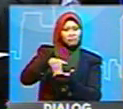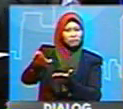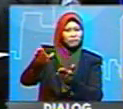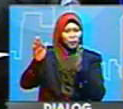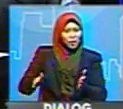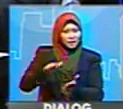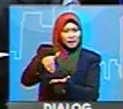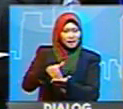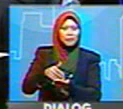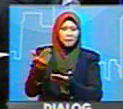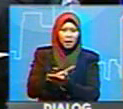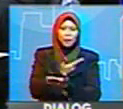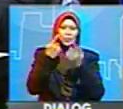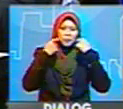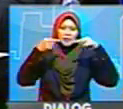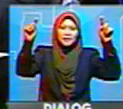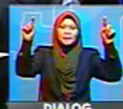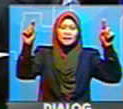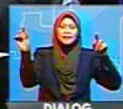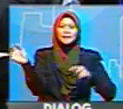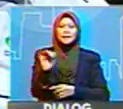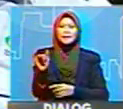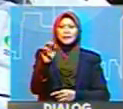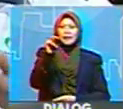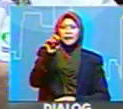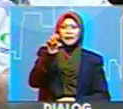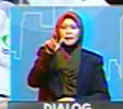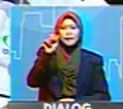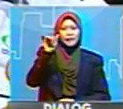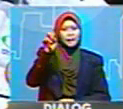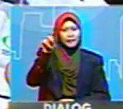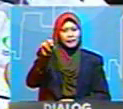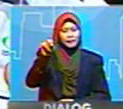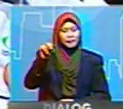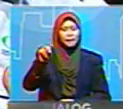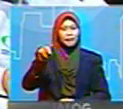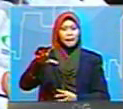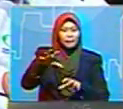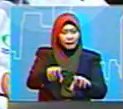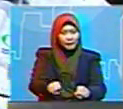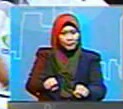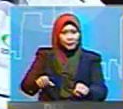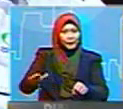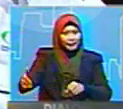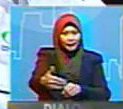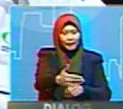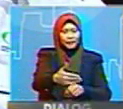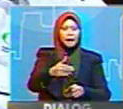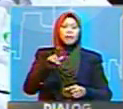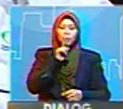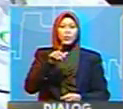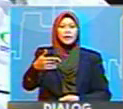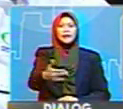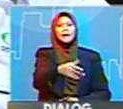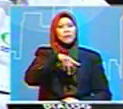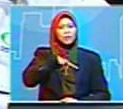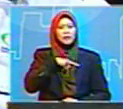berjaya seperti juga dengan nelayan tangkap ikan ikan saja kita punya tetapi akhirnya Air